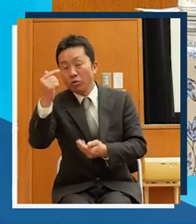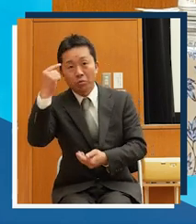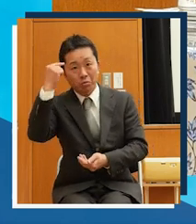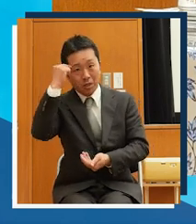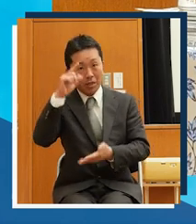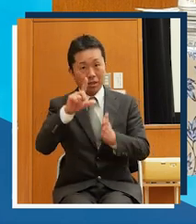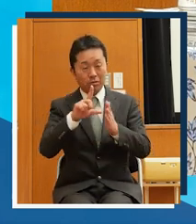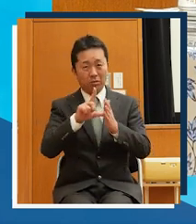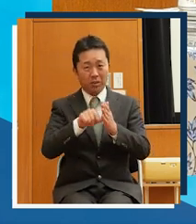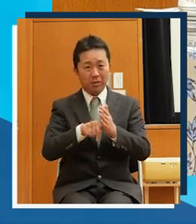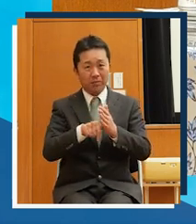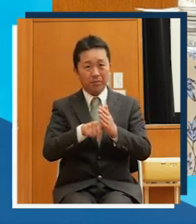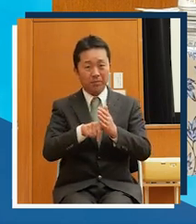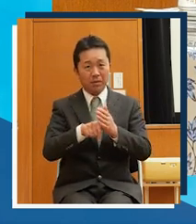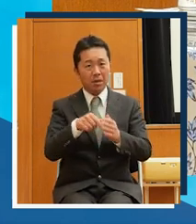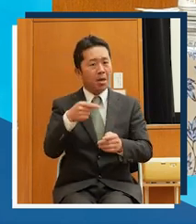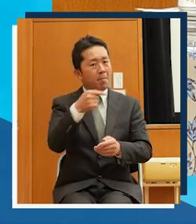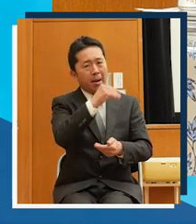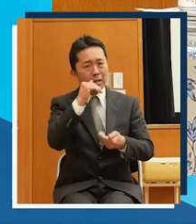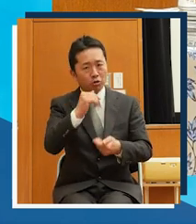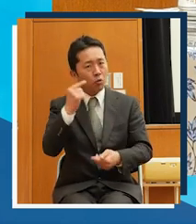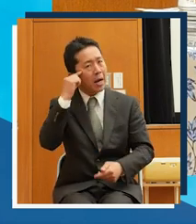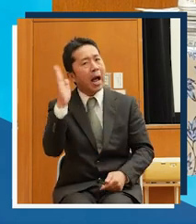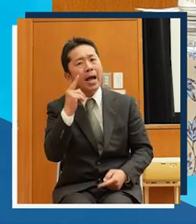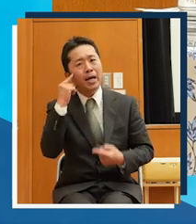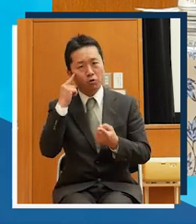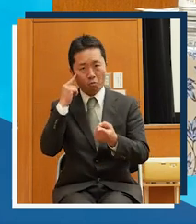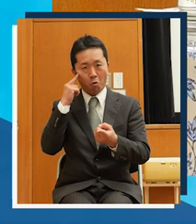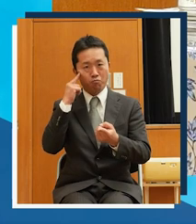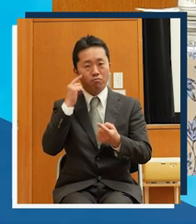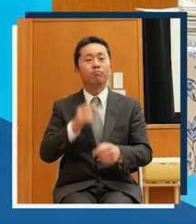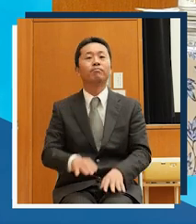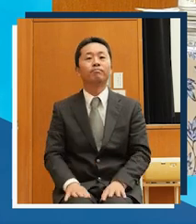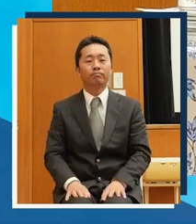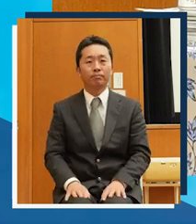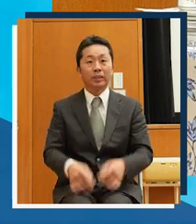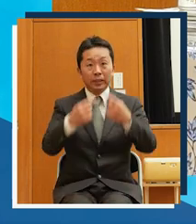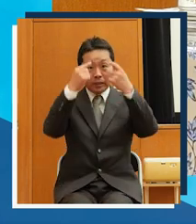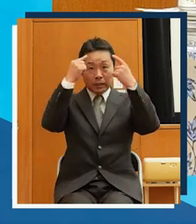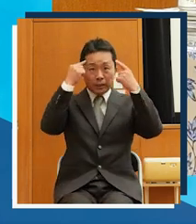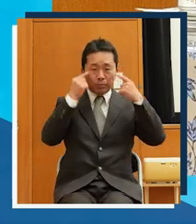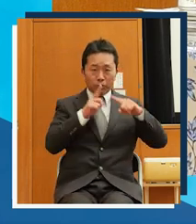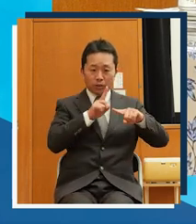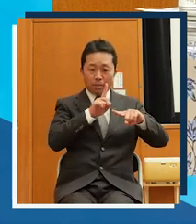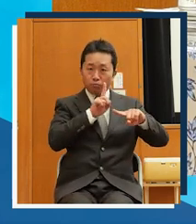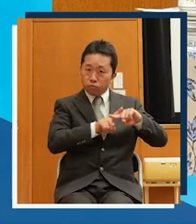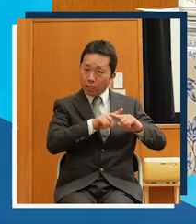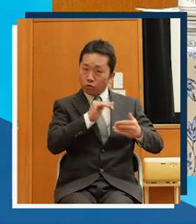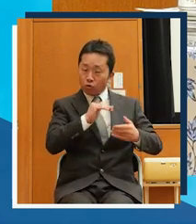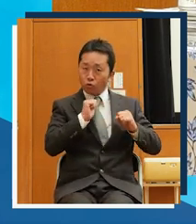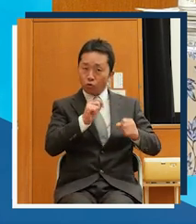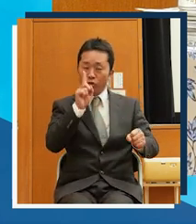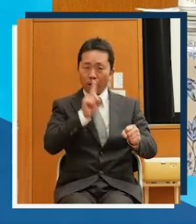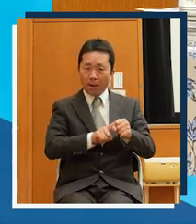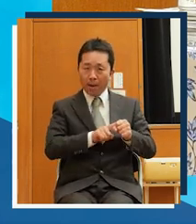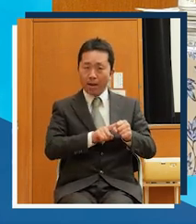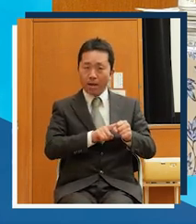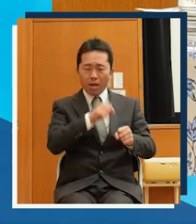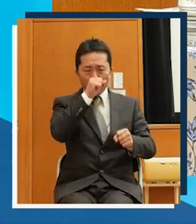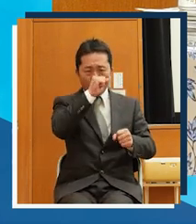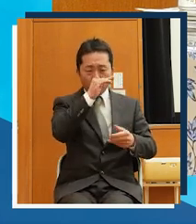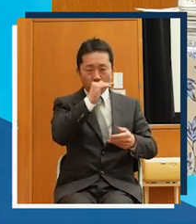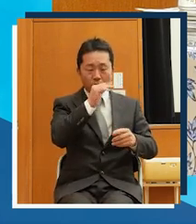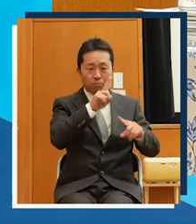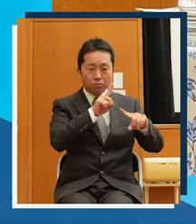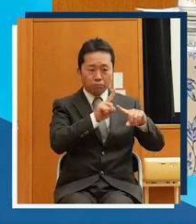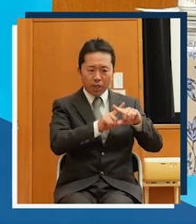時に絶対に誰もマイナスのことを考えないはずなんです自分がプラスのことをするために自分にとってプラスとは何だろう